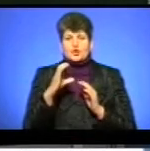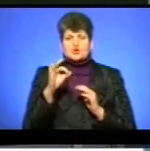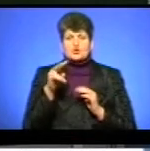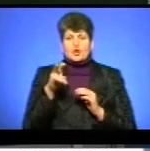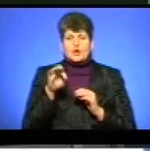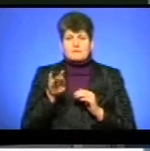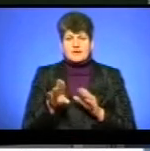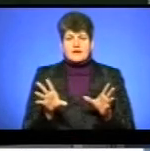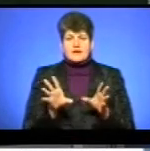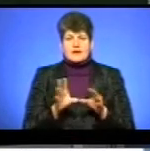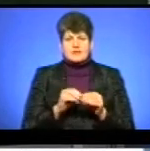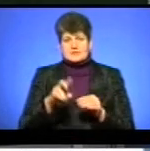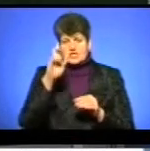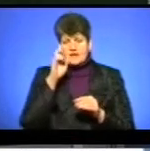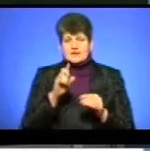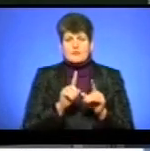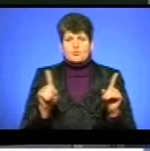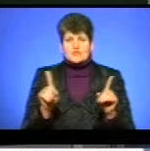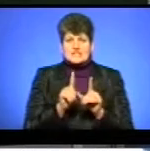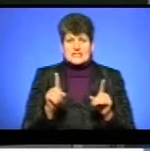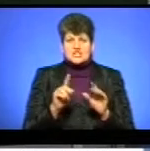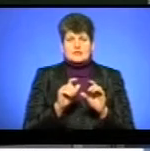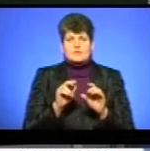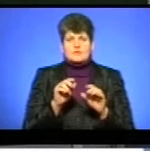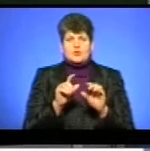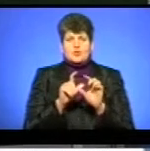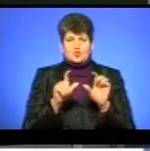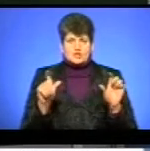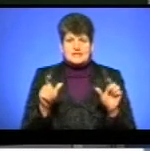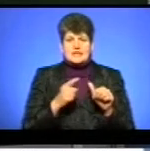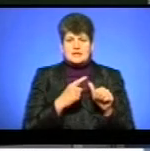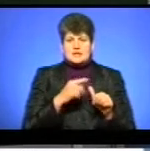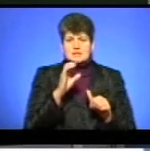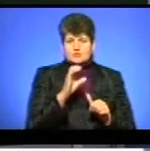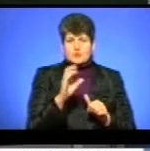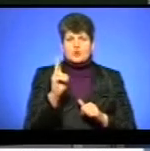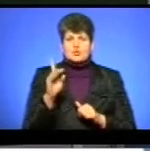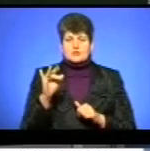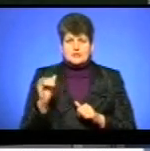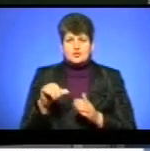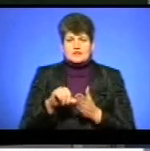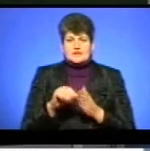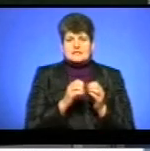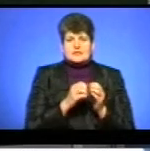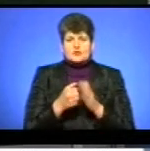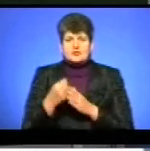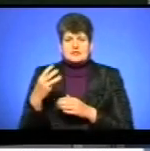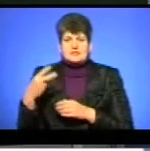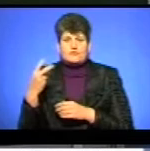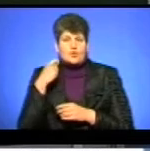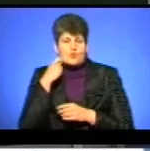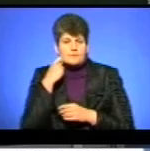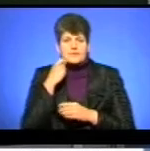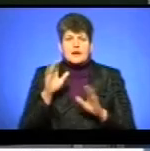Тернопільським обласним державним музичним училищем імені Соломії Крушельницької. Учасники від 10 до 32 років. На